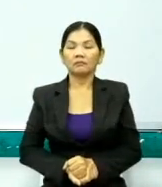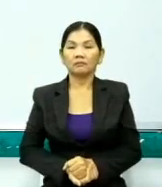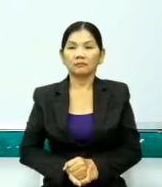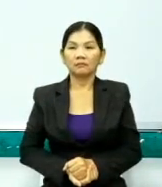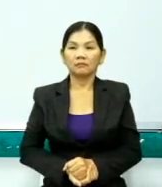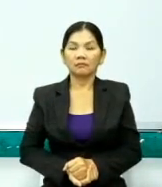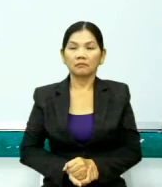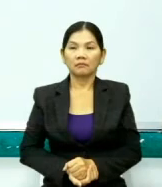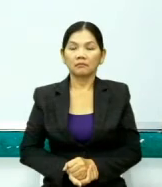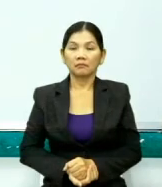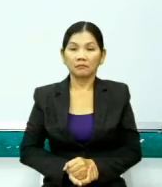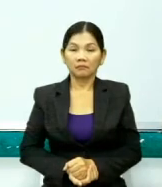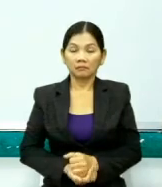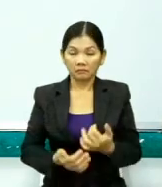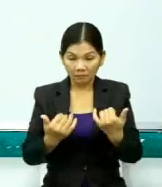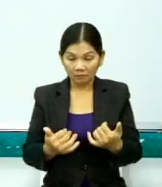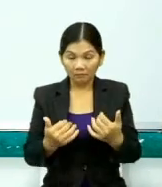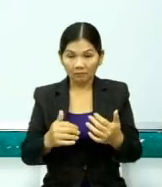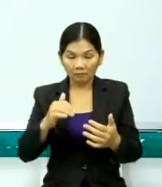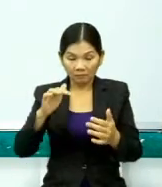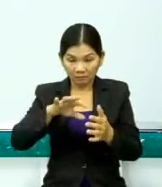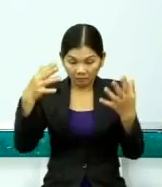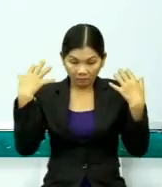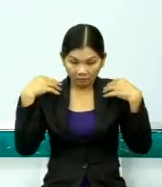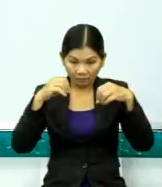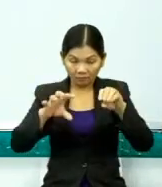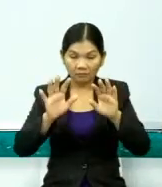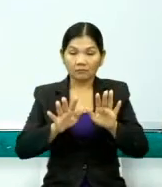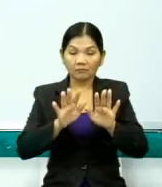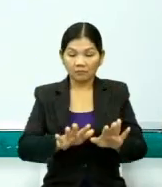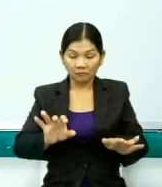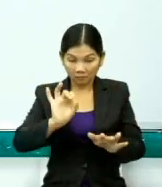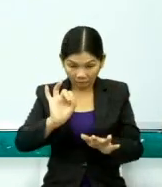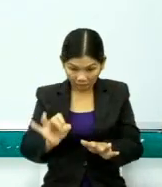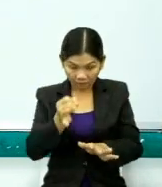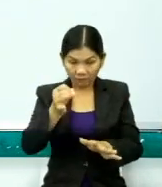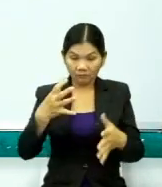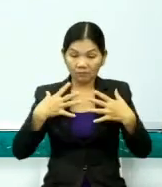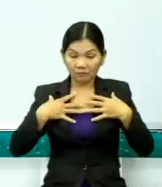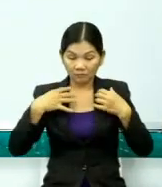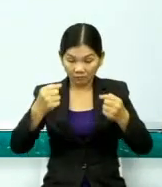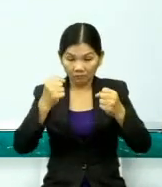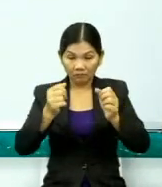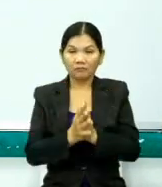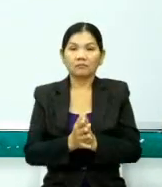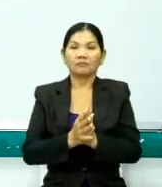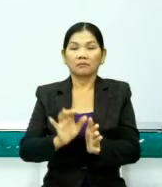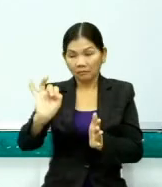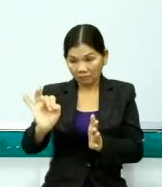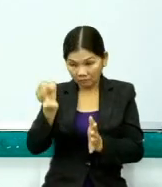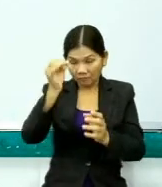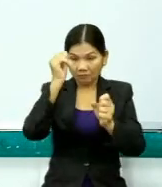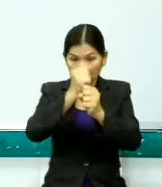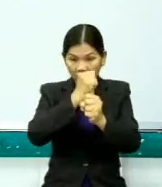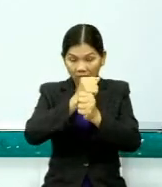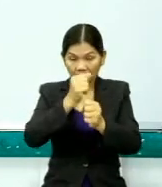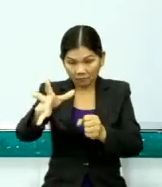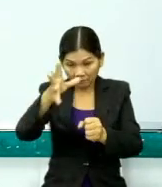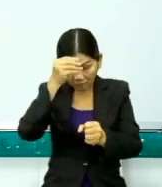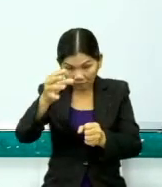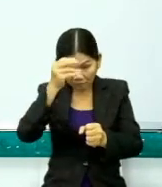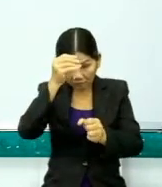đã trầm buồn chả hay nè cô có xong chuyện vợ con ai tự tụ bàn này sau có phép lo hay nâng chọc chơi nè nòng ca sắc